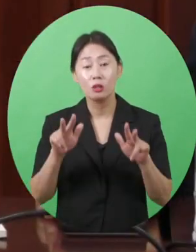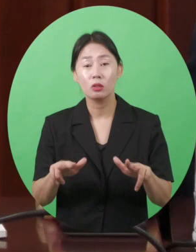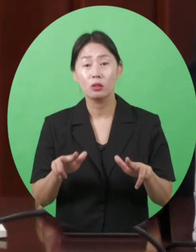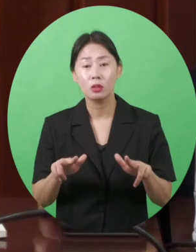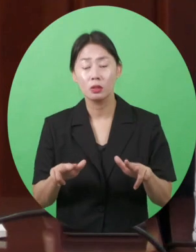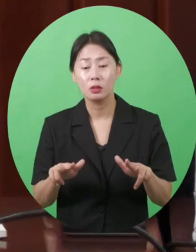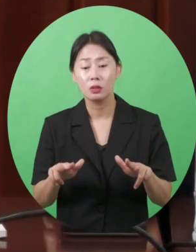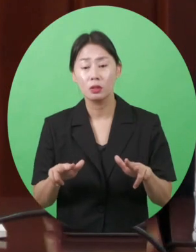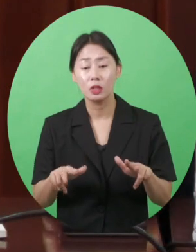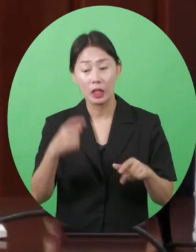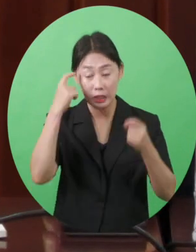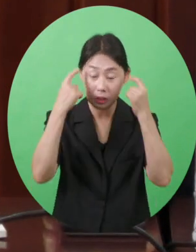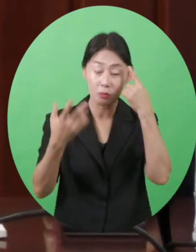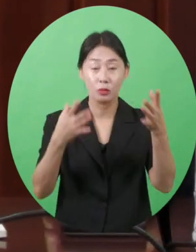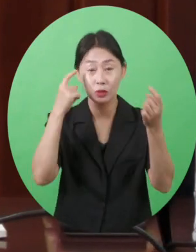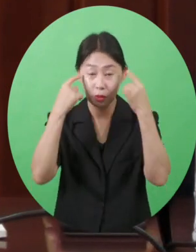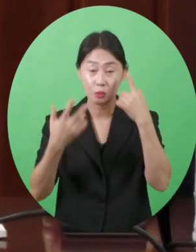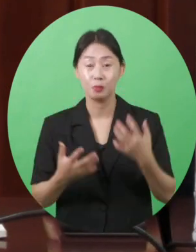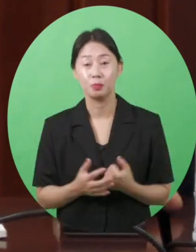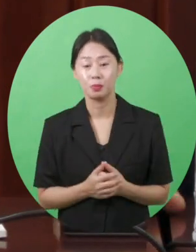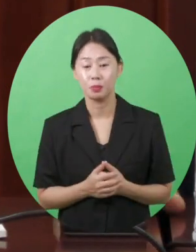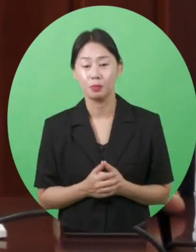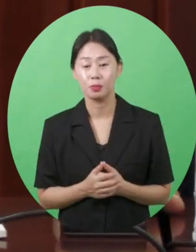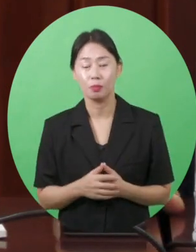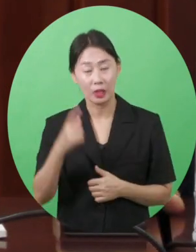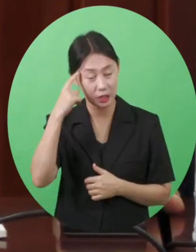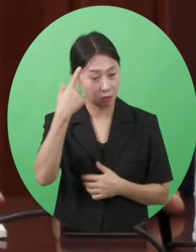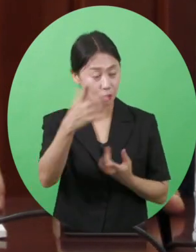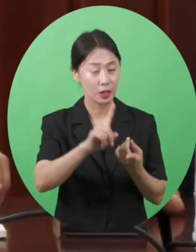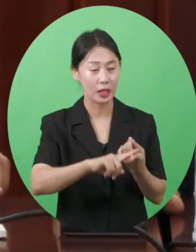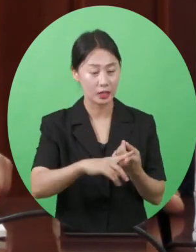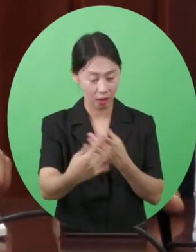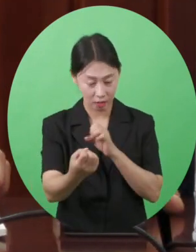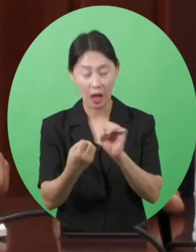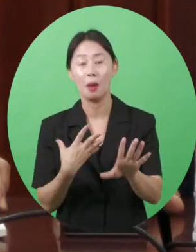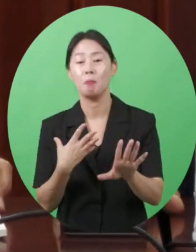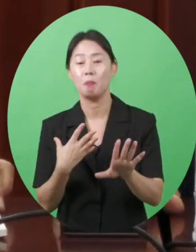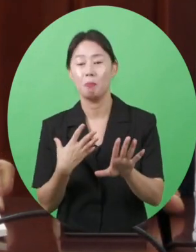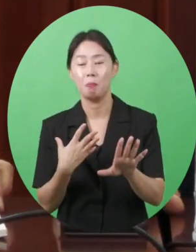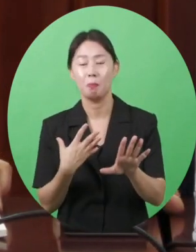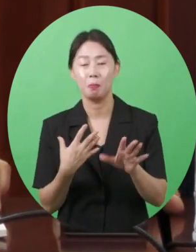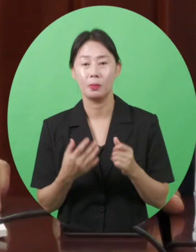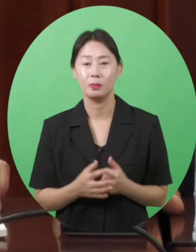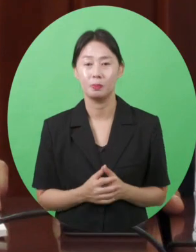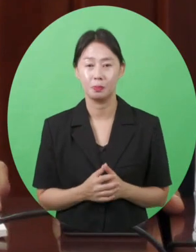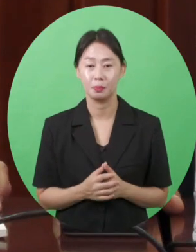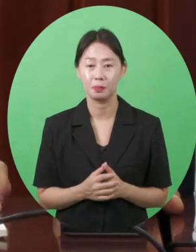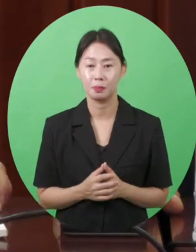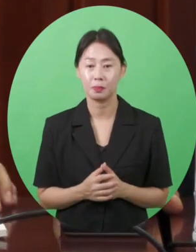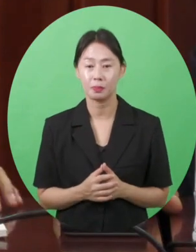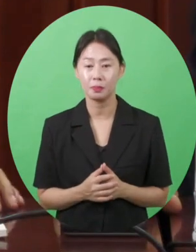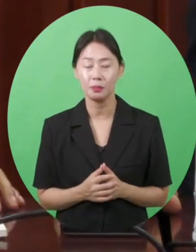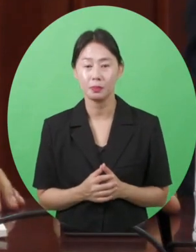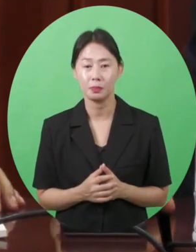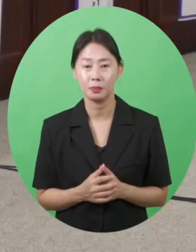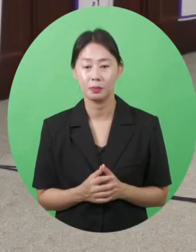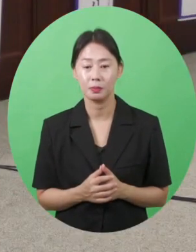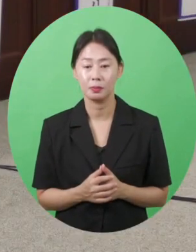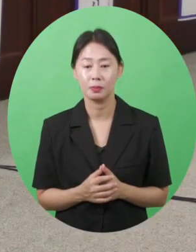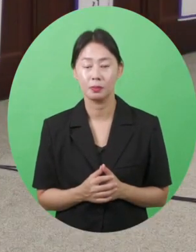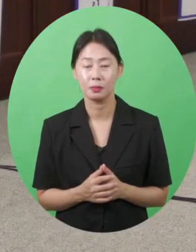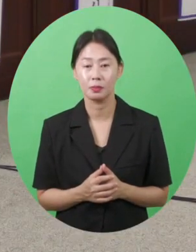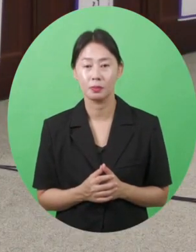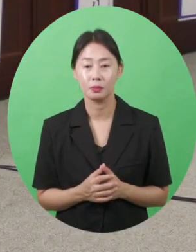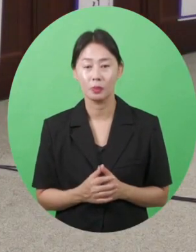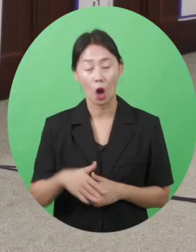지금 이 시간부터는 질문을 좀 받고 질문에 적절한 답변을 좀 하시는 시간을 좀 갖도록 하겠습니다.